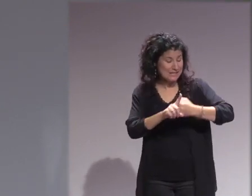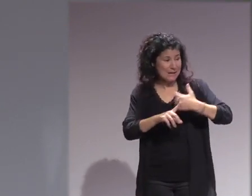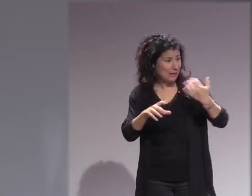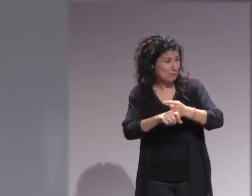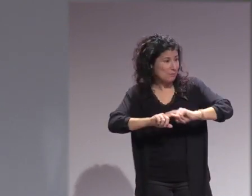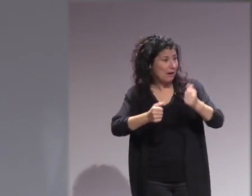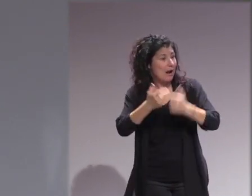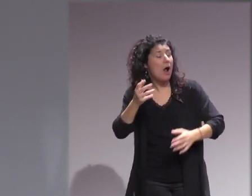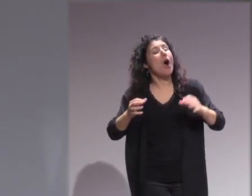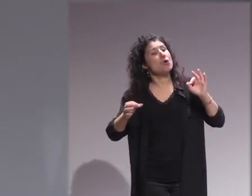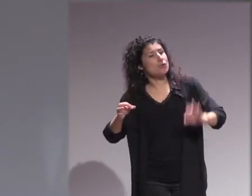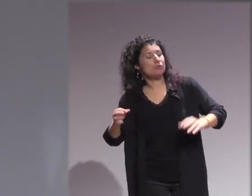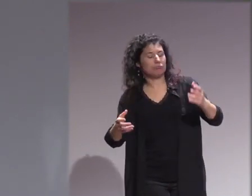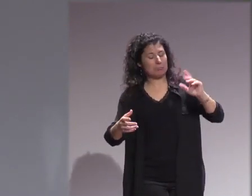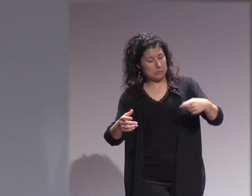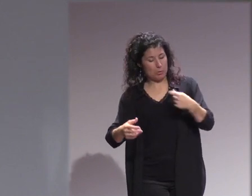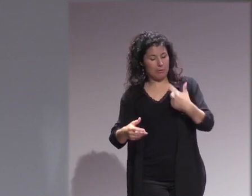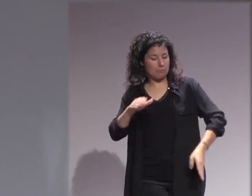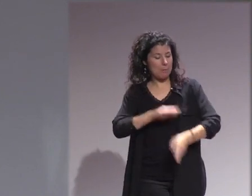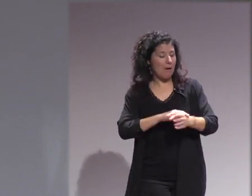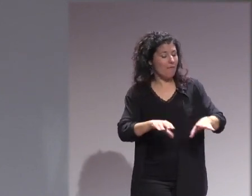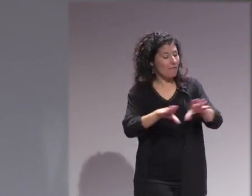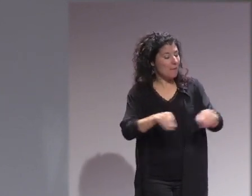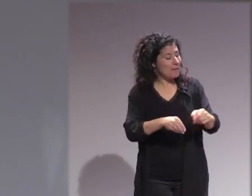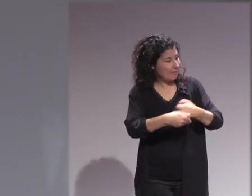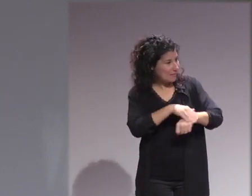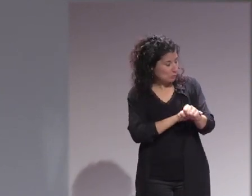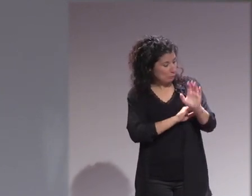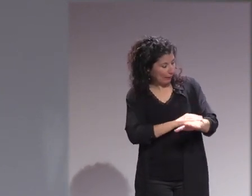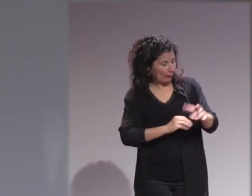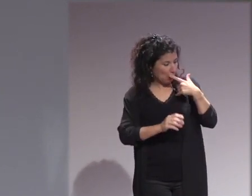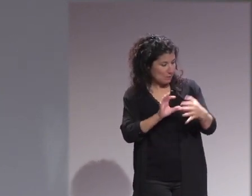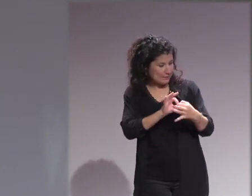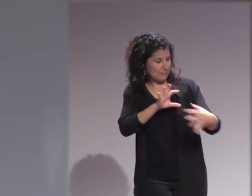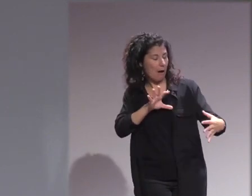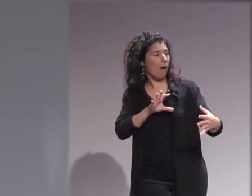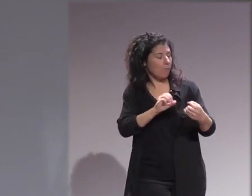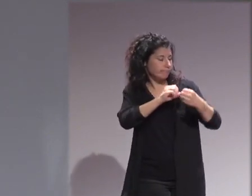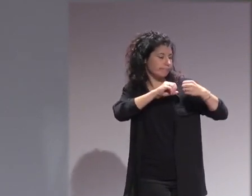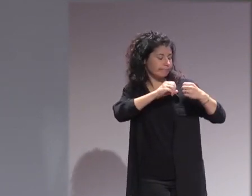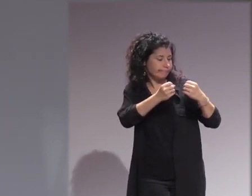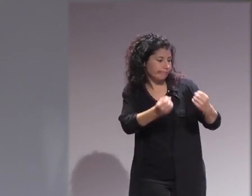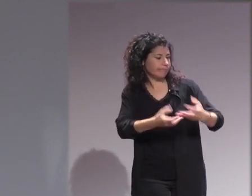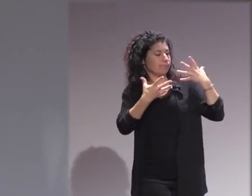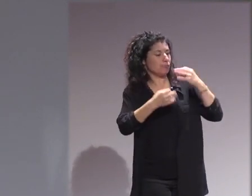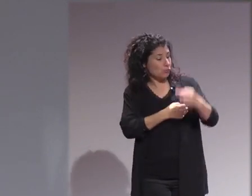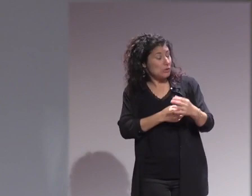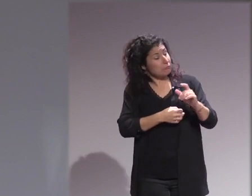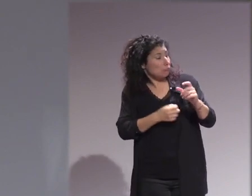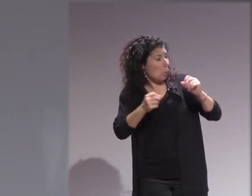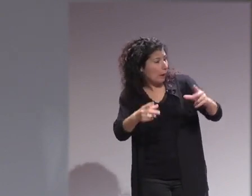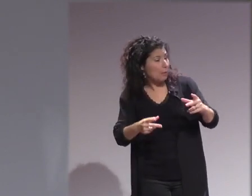Oui, on a été séparés de nos familles de naissance. Oui, on a subi des abandons. Et heureusement pour nous, un certain nombre d'entre nous sont dans des